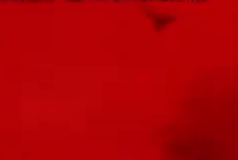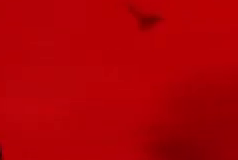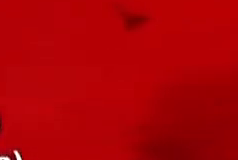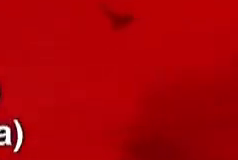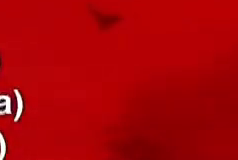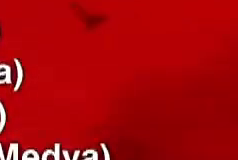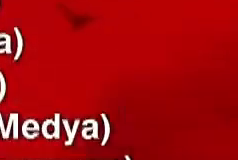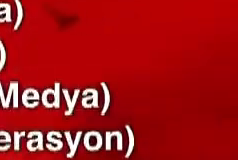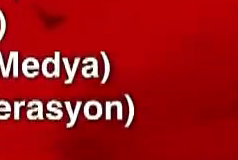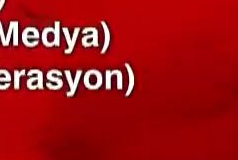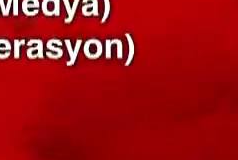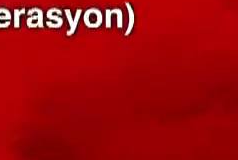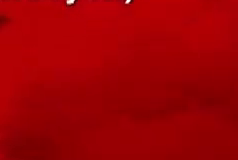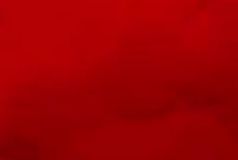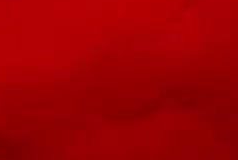tek dostuma,